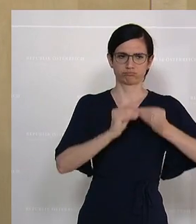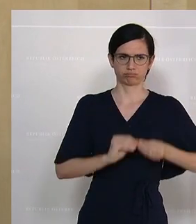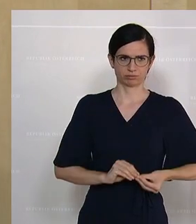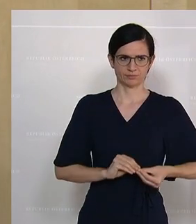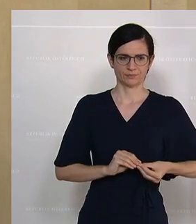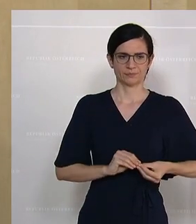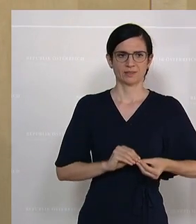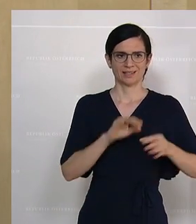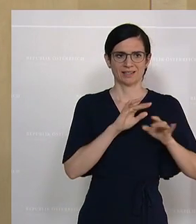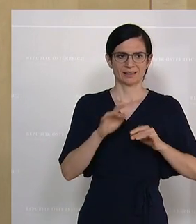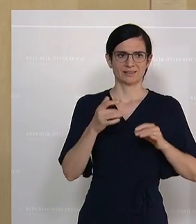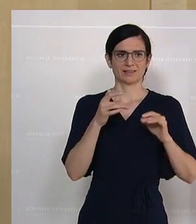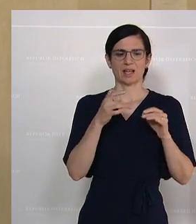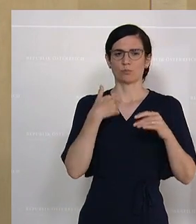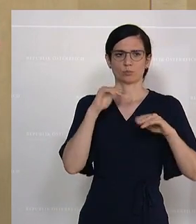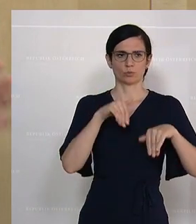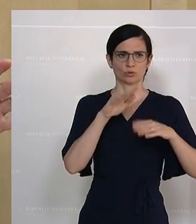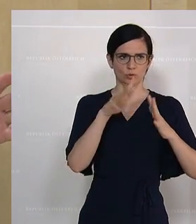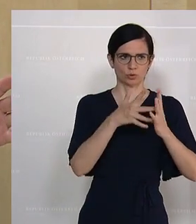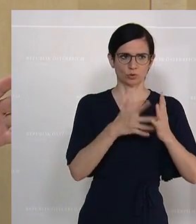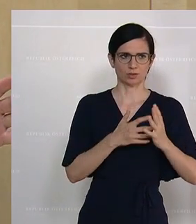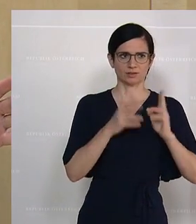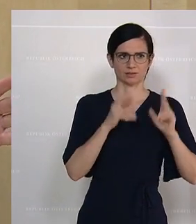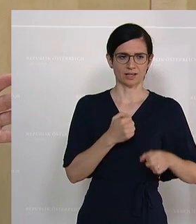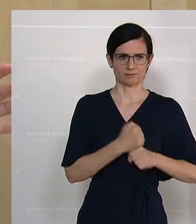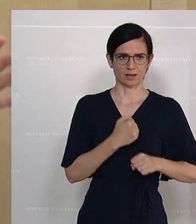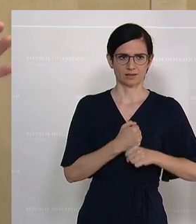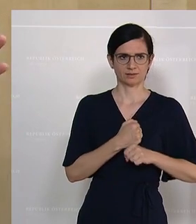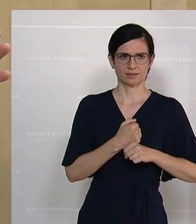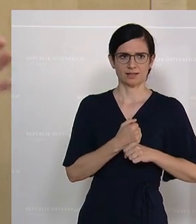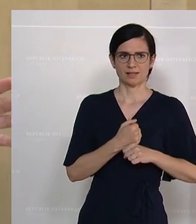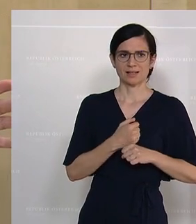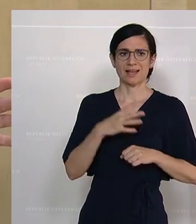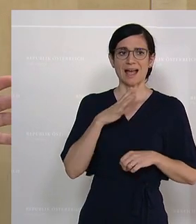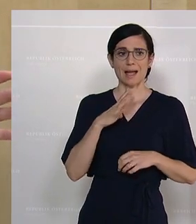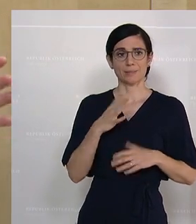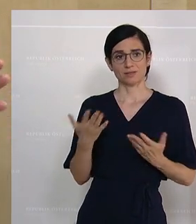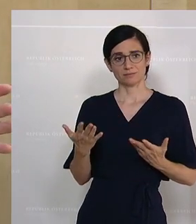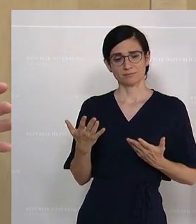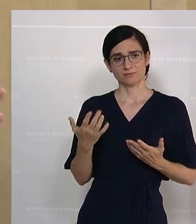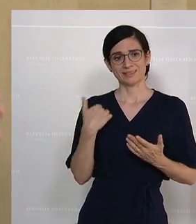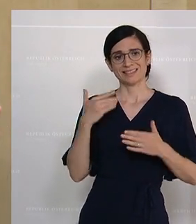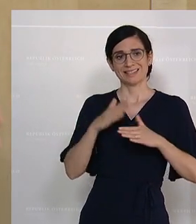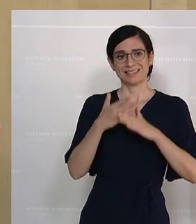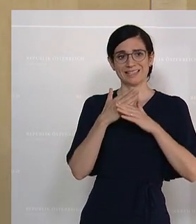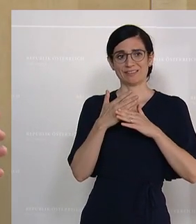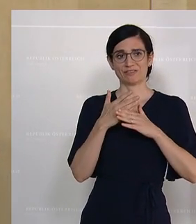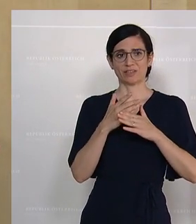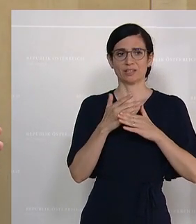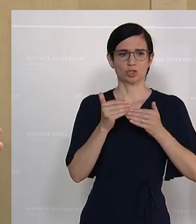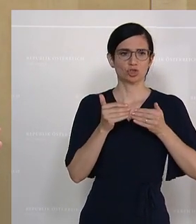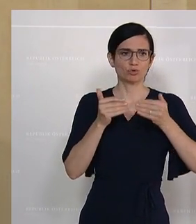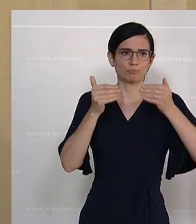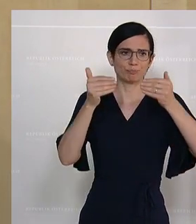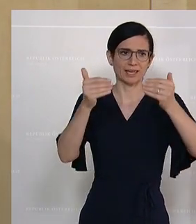kontrollen dürfen durchführen zu müssen kann man alles machen aber das hätte bedeutet die hilfe kommt viel später